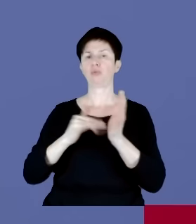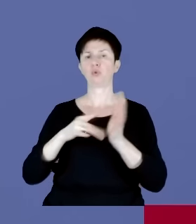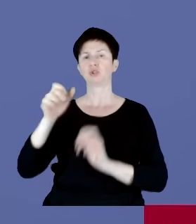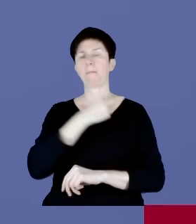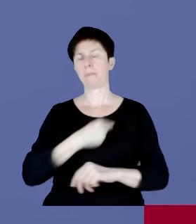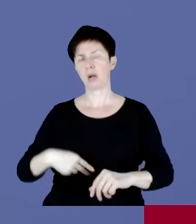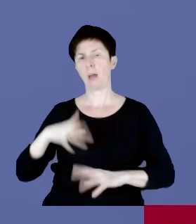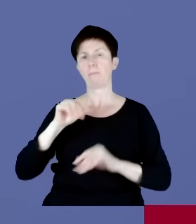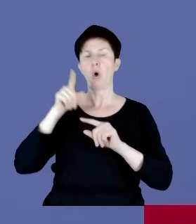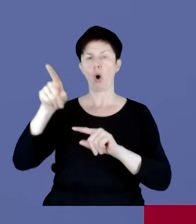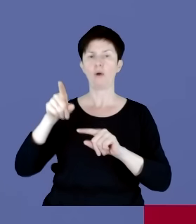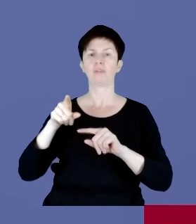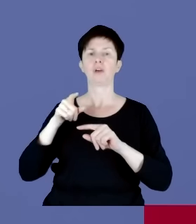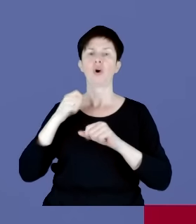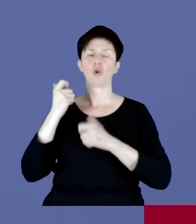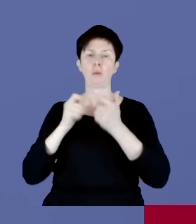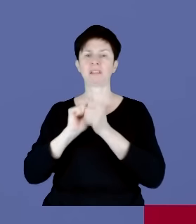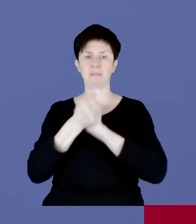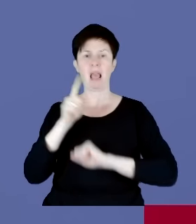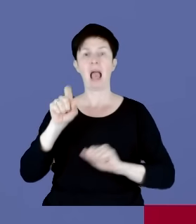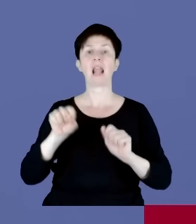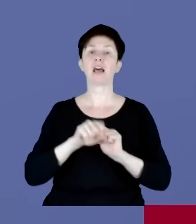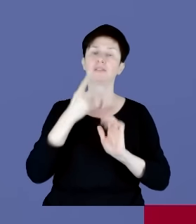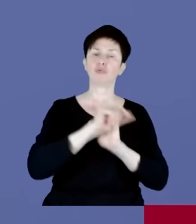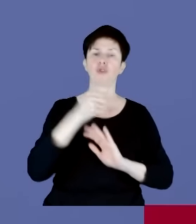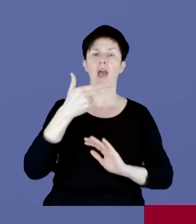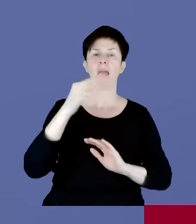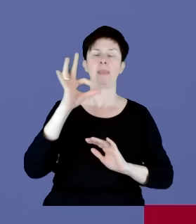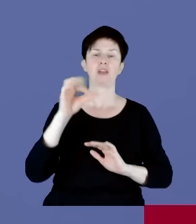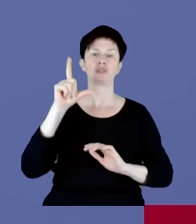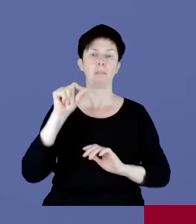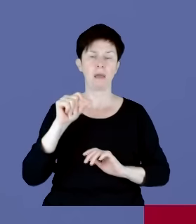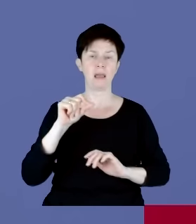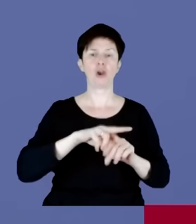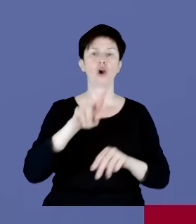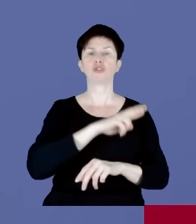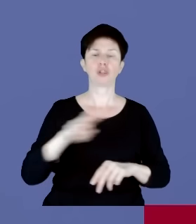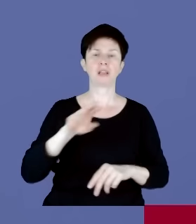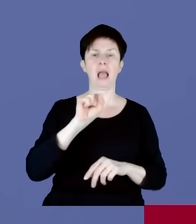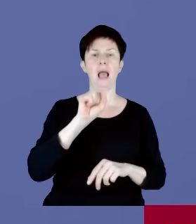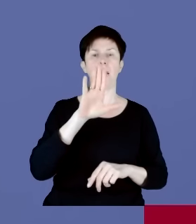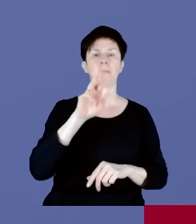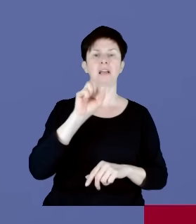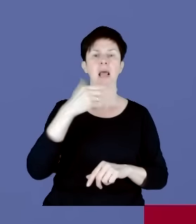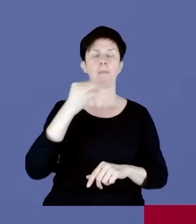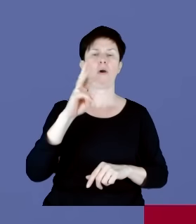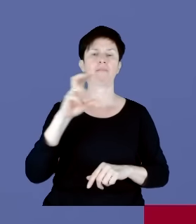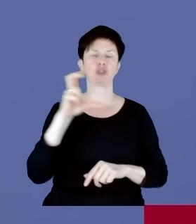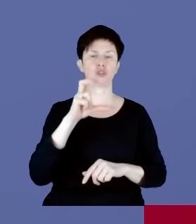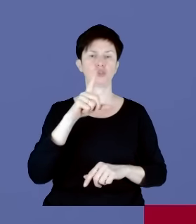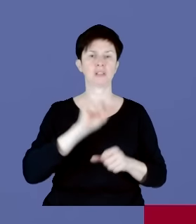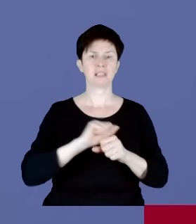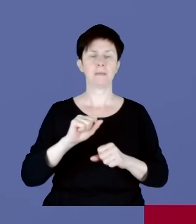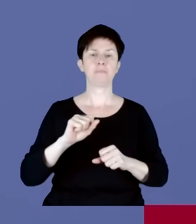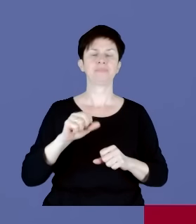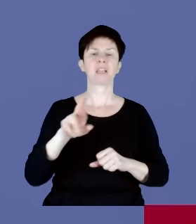różnego rodzaju zmiany. Tylko jak pan pójdzie do środowisk MŚP, jak pan spotka się na przykład z rzecznikiem Abramowiczem, dalej jest rzecznikiem sektora małych i średnich firm, to